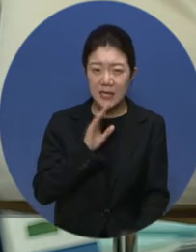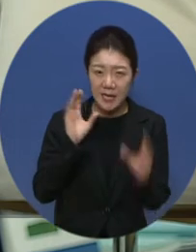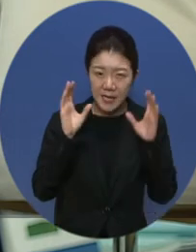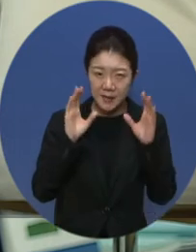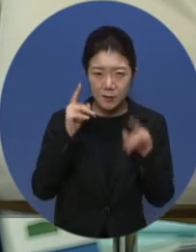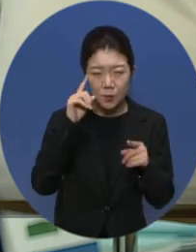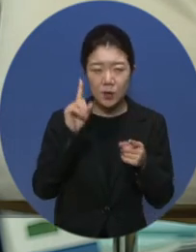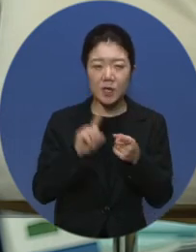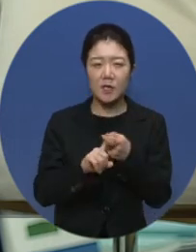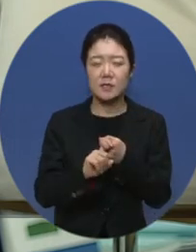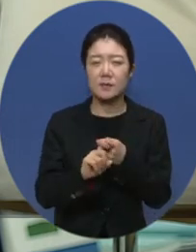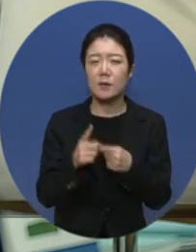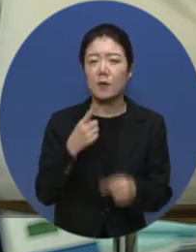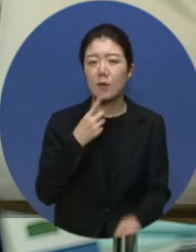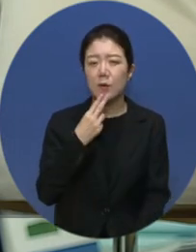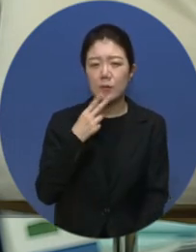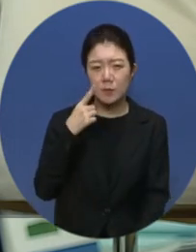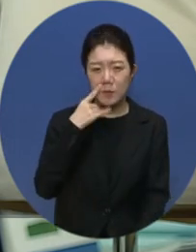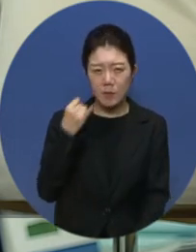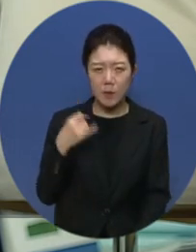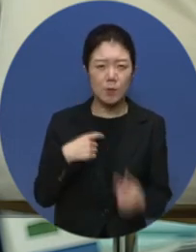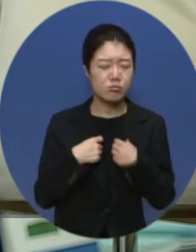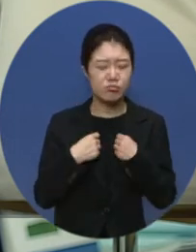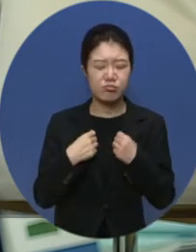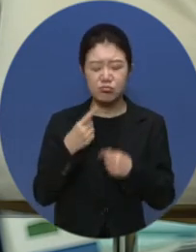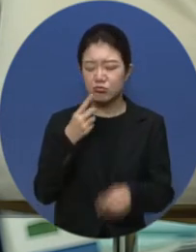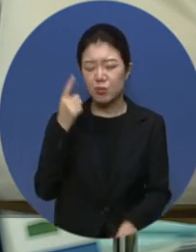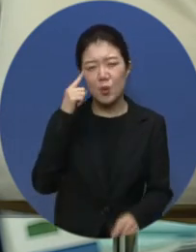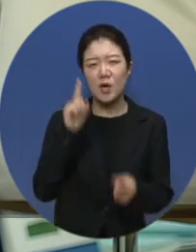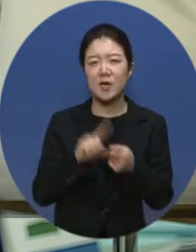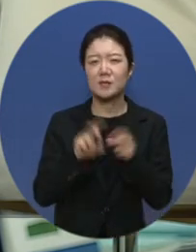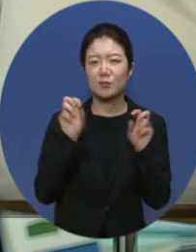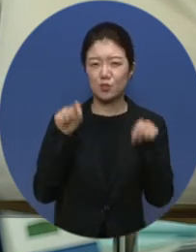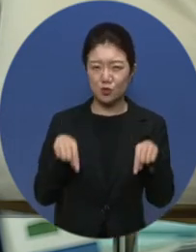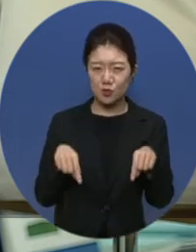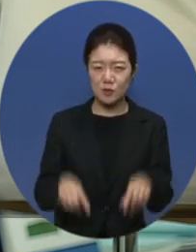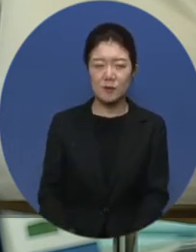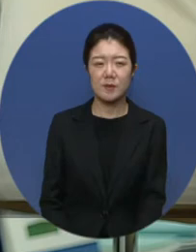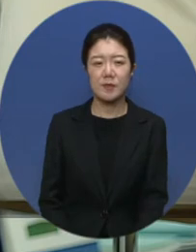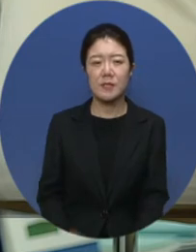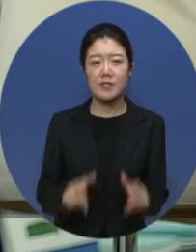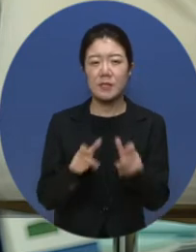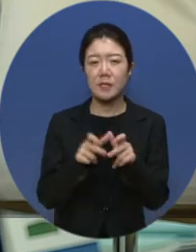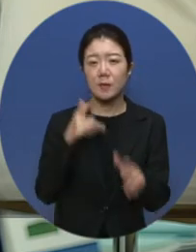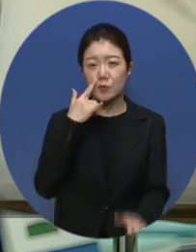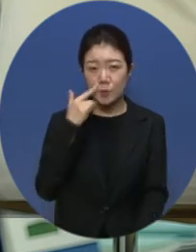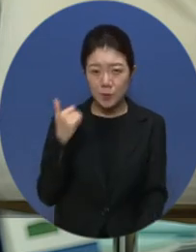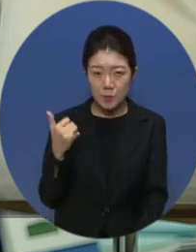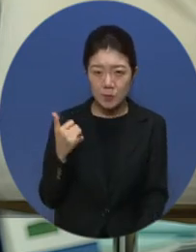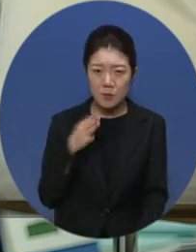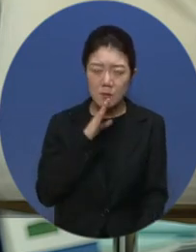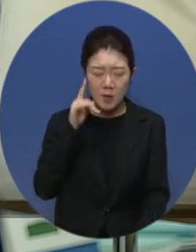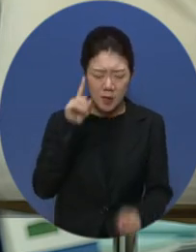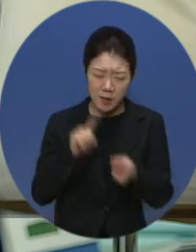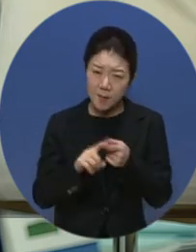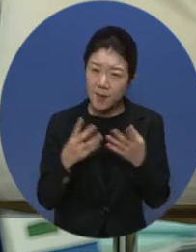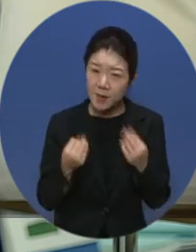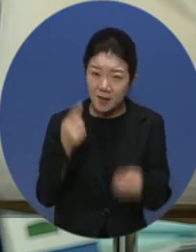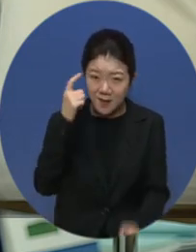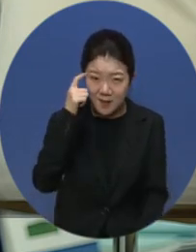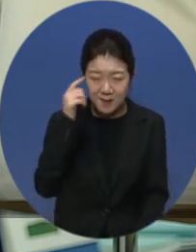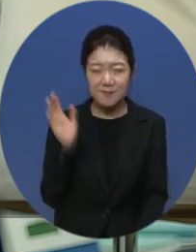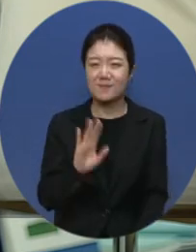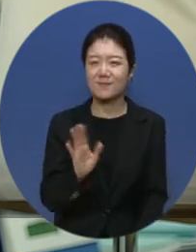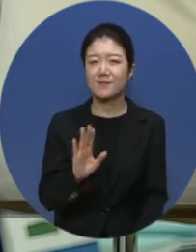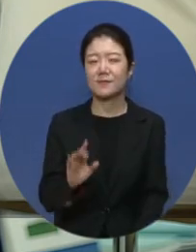아이한테 관심이 없는 엄마들은 옷에도 관심이 없어요. 그러니까 실제로도 장애인 부모라면은 되게 관심이 많을 것 같지만